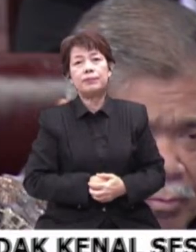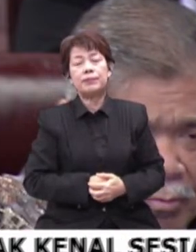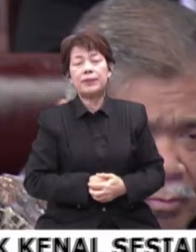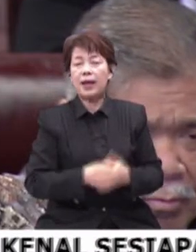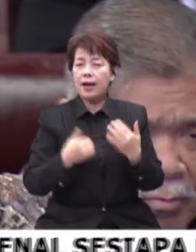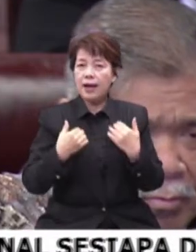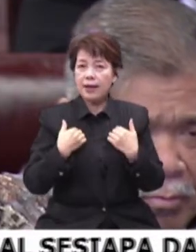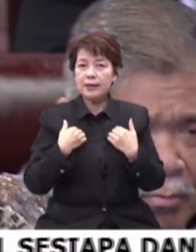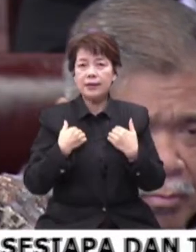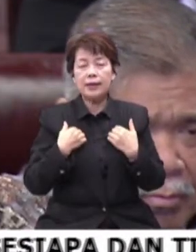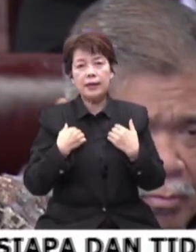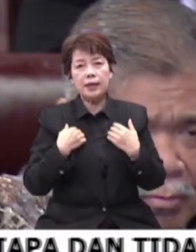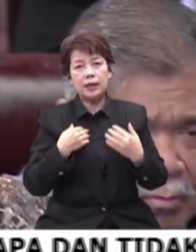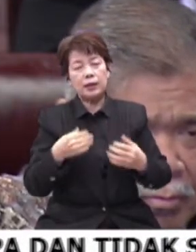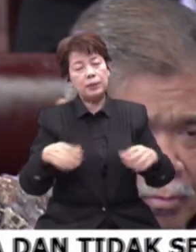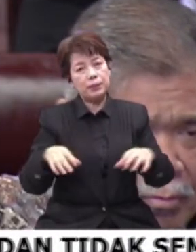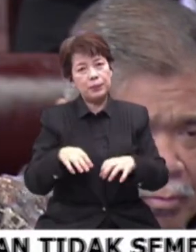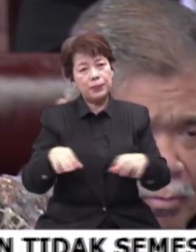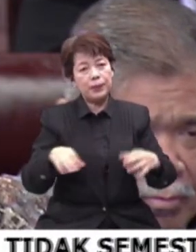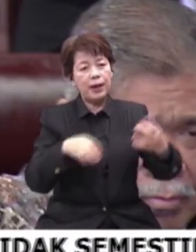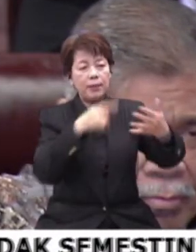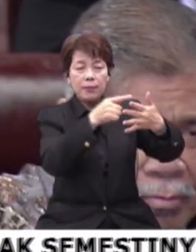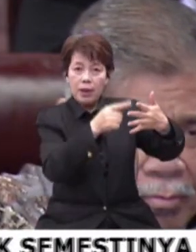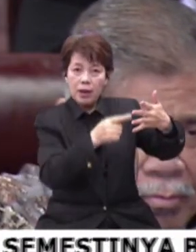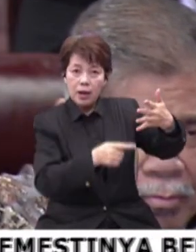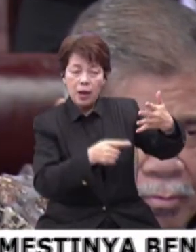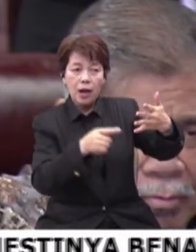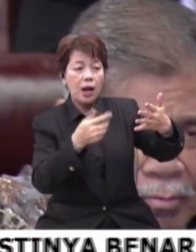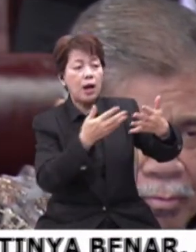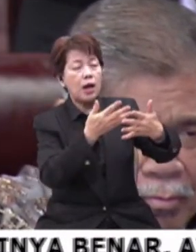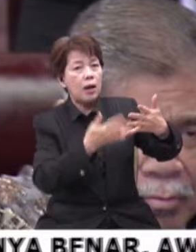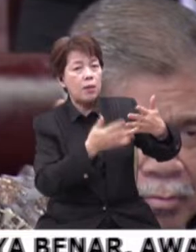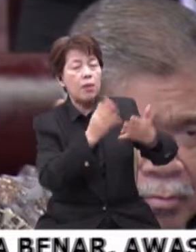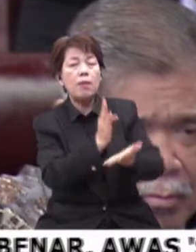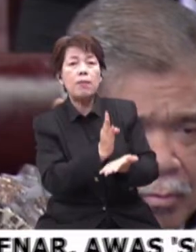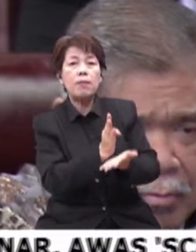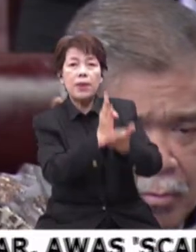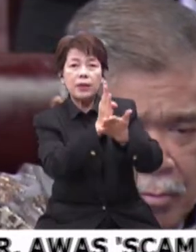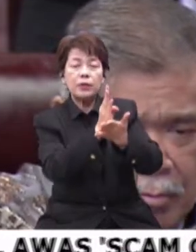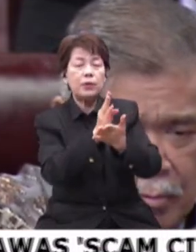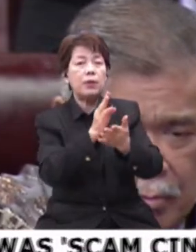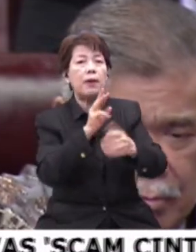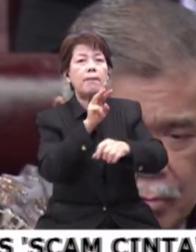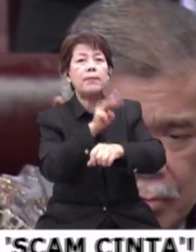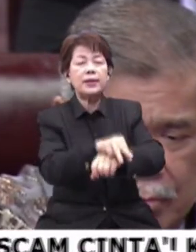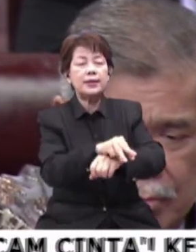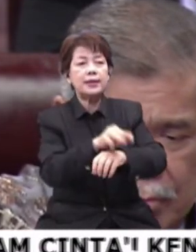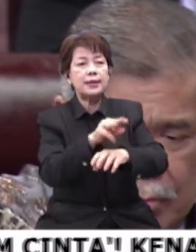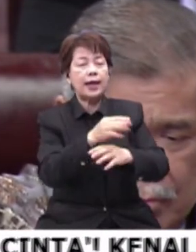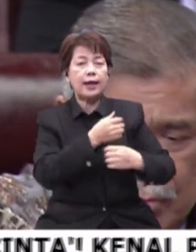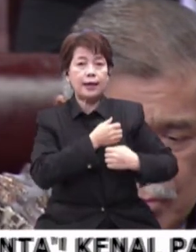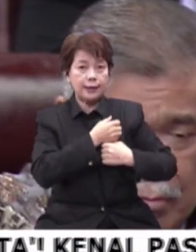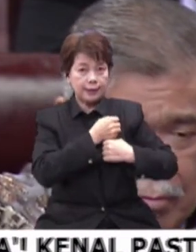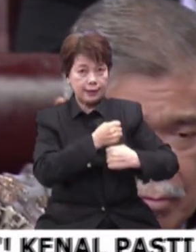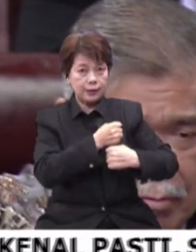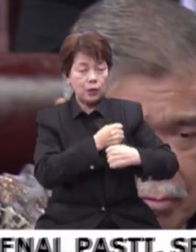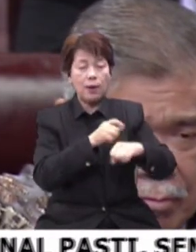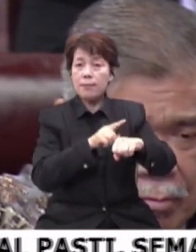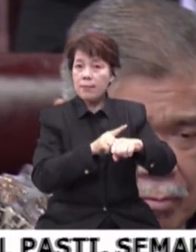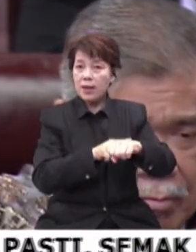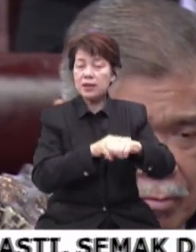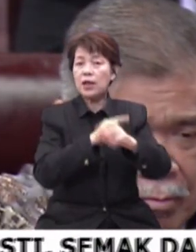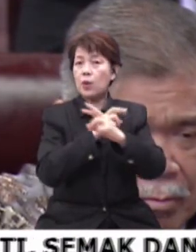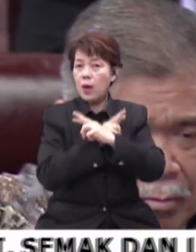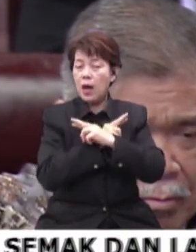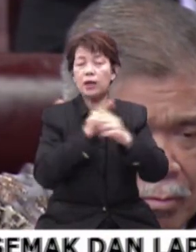melaksanakan amalan penjadwalan yang boleh membantu sebenarnya memastikan anggota yang